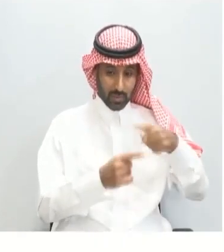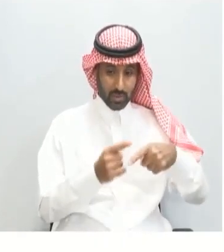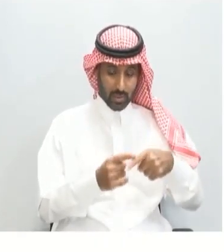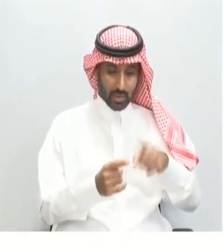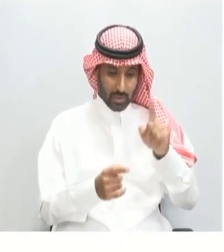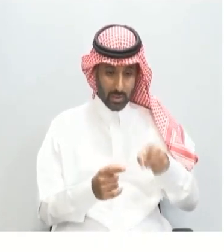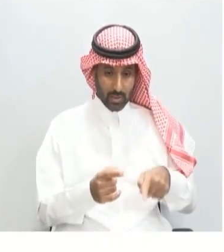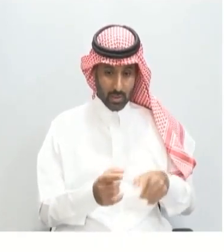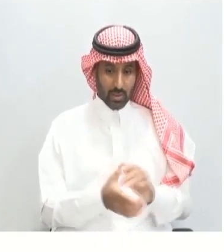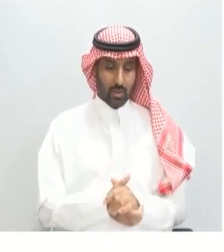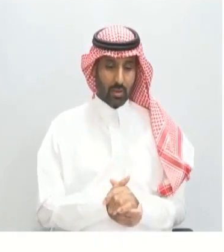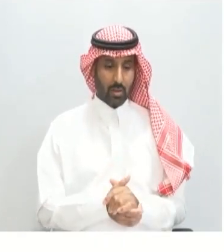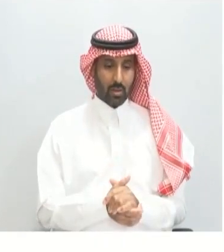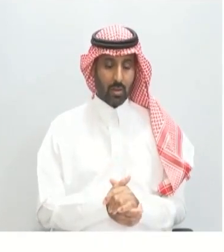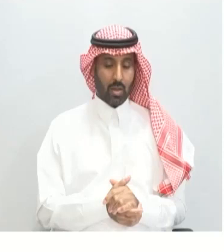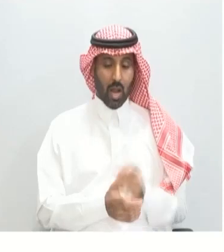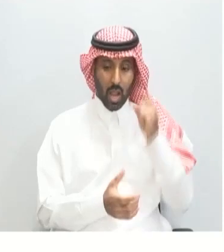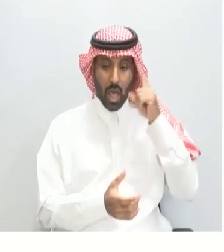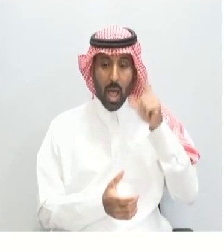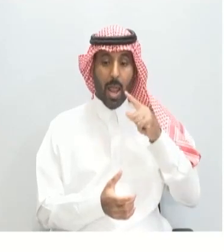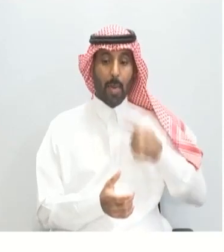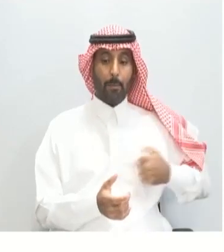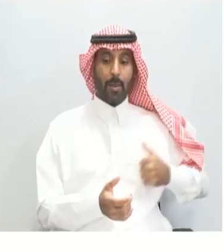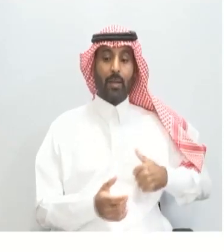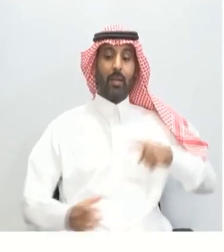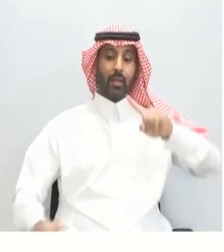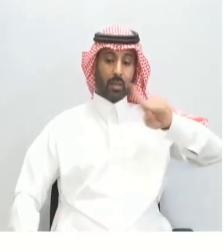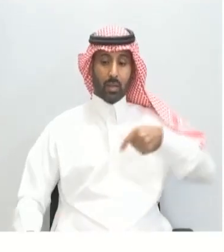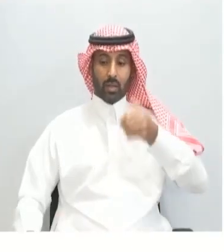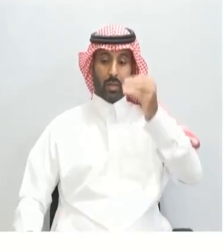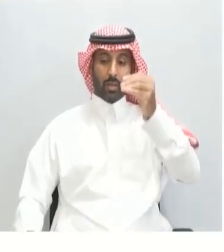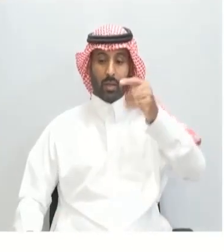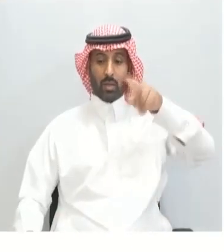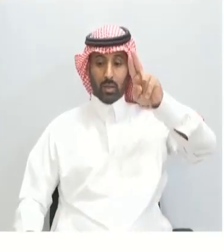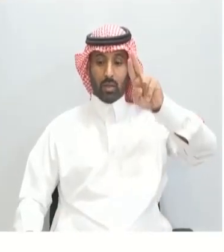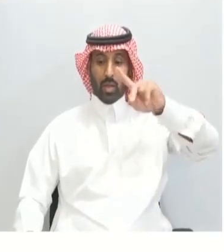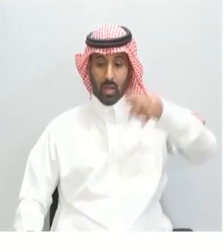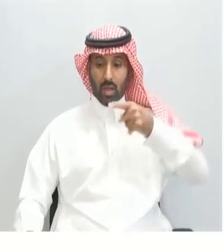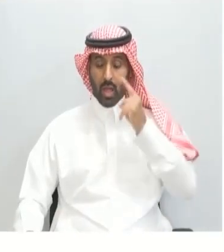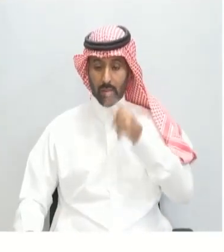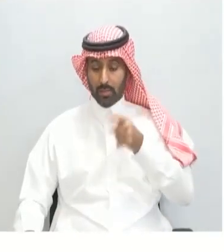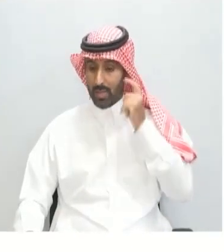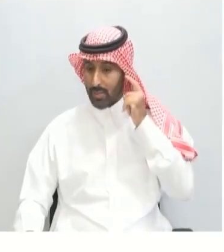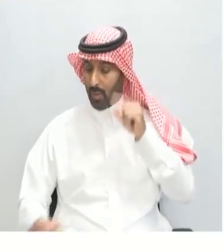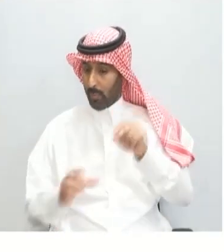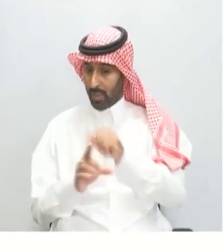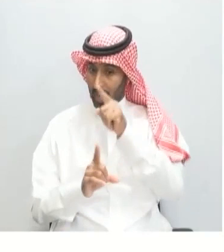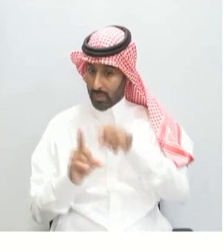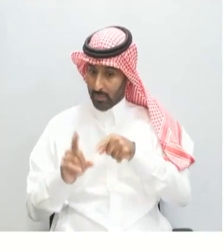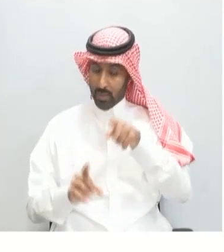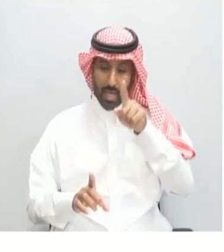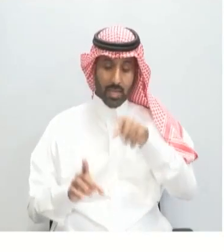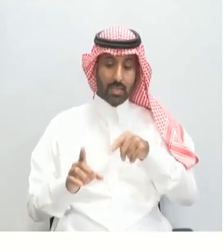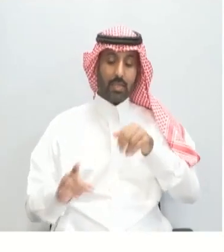حيث وضع العالم ريختار التي عاده ما نسمع القياس الزلاء او